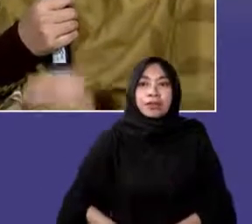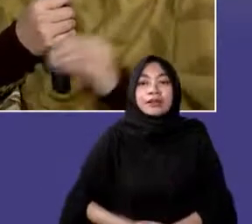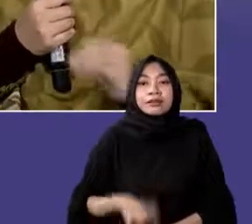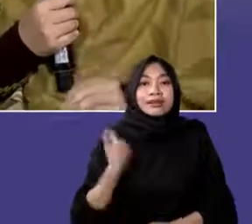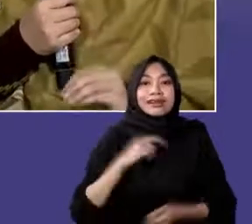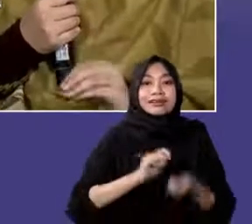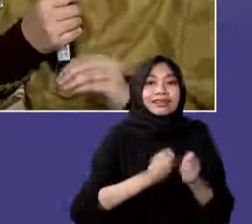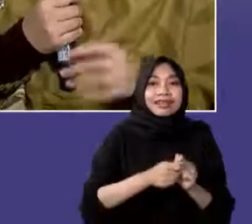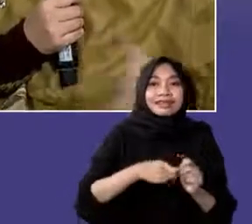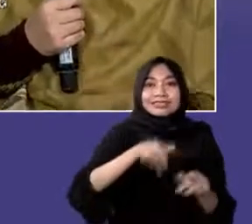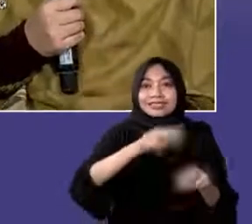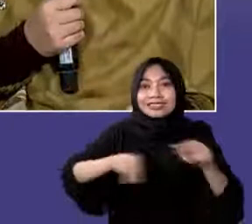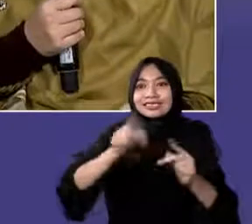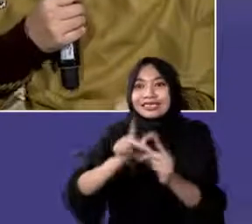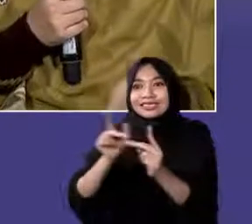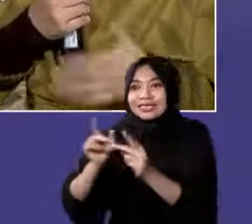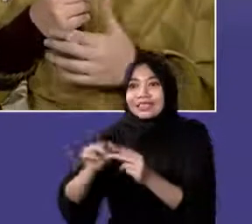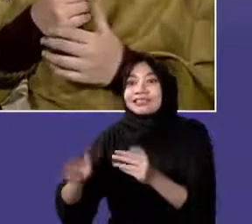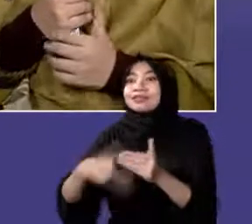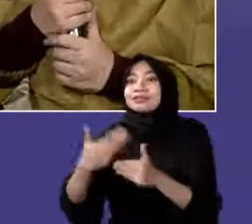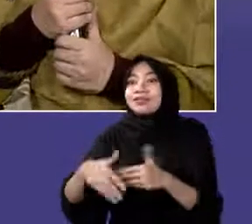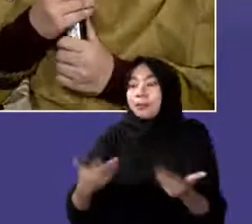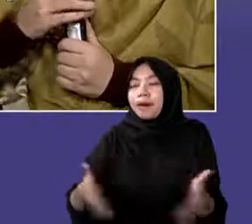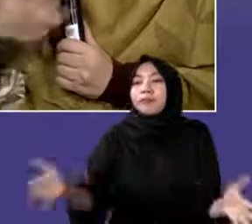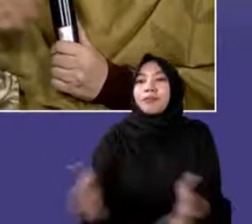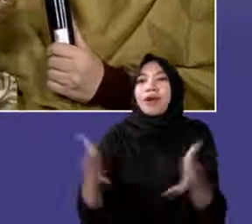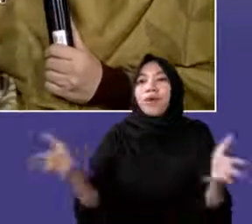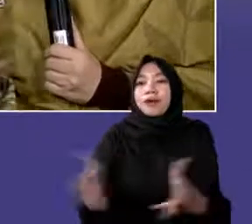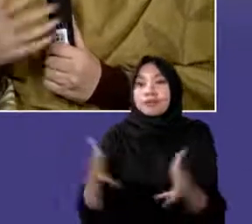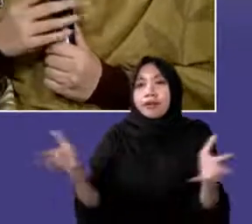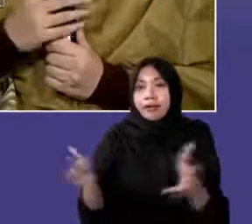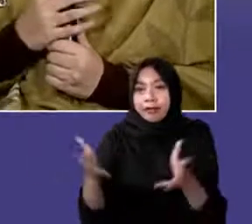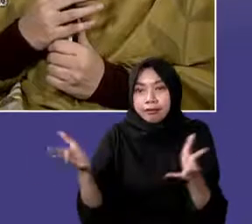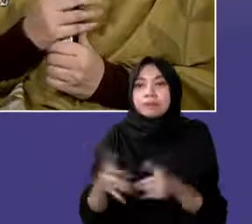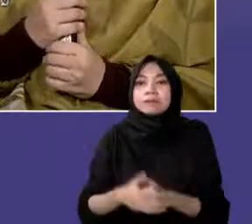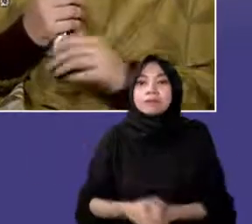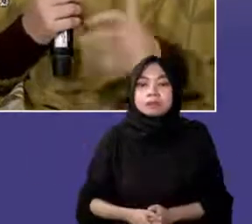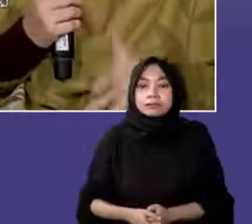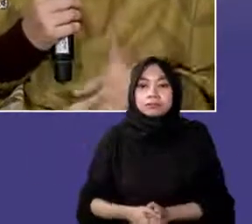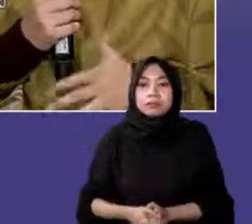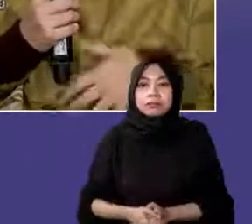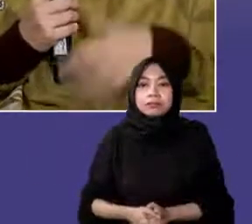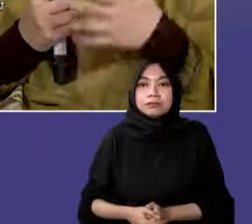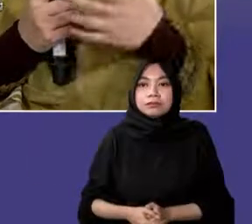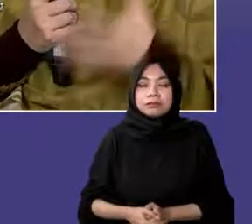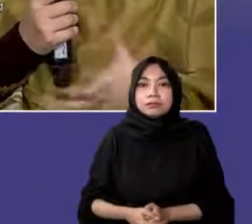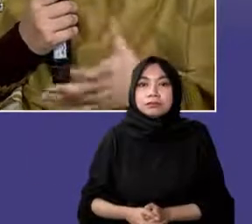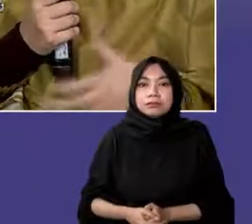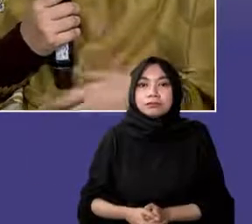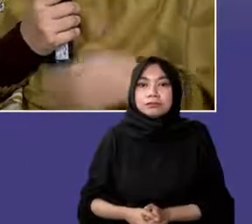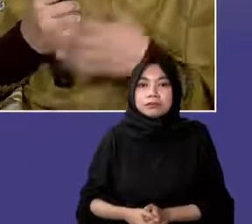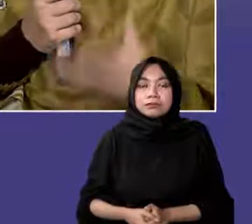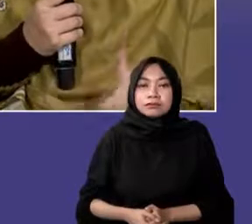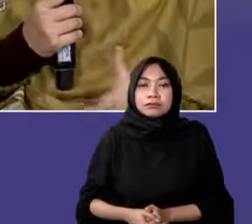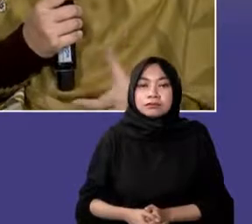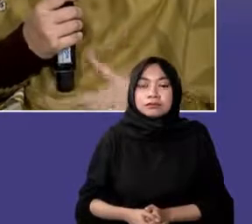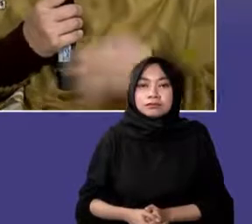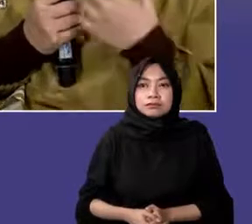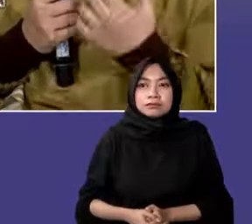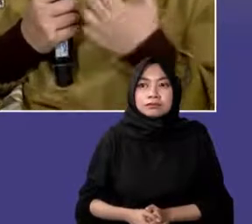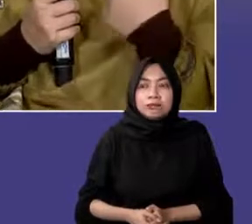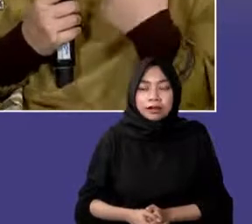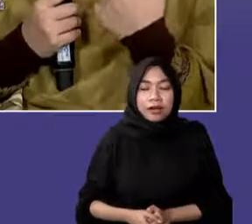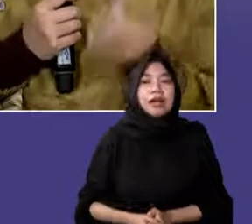testing, tracing, jangan lupa adalah treatment. Jadi terkait dengan beberapa hal, kita juga harus memastikan ketersediaan dan